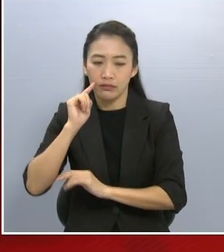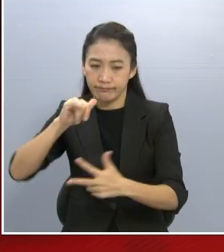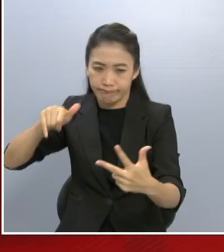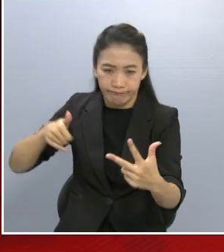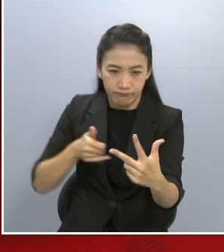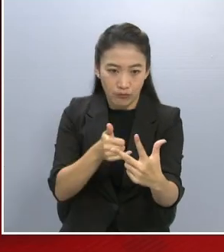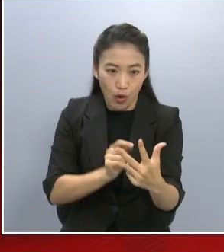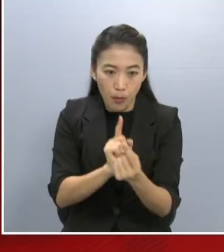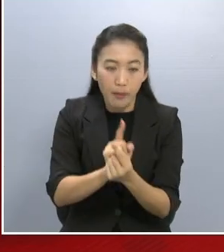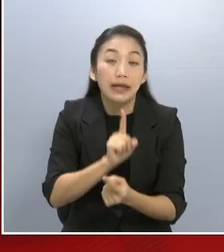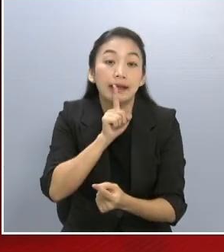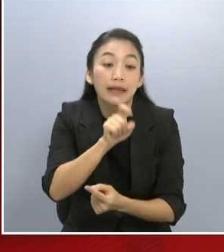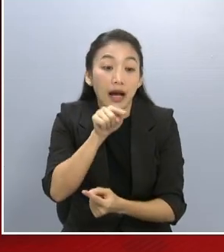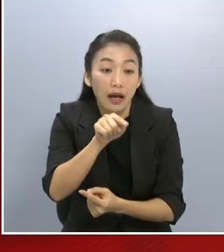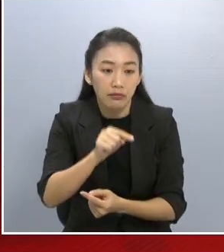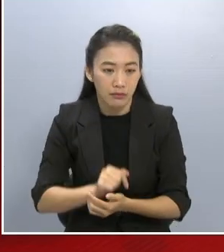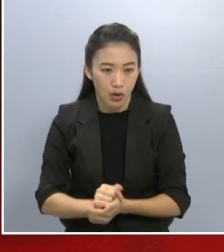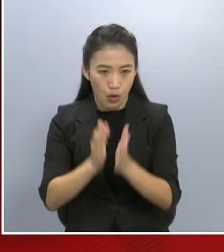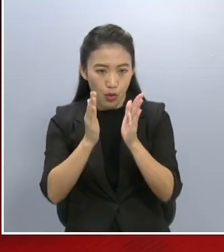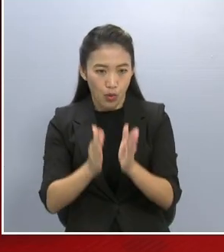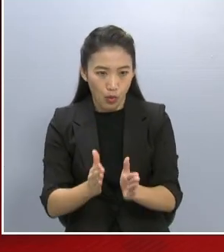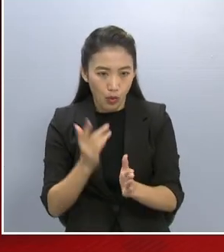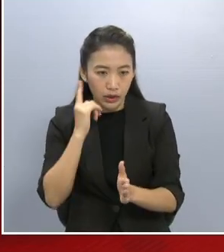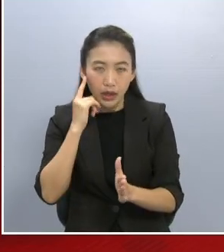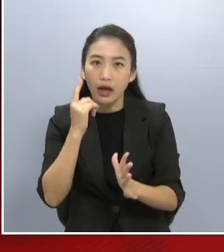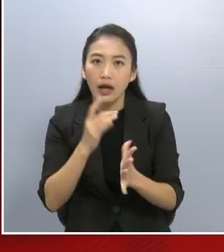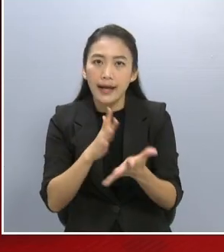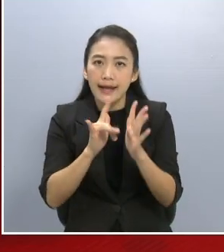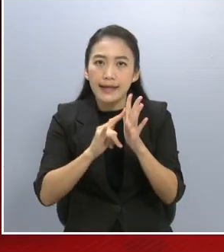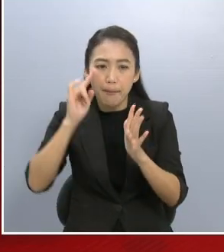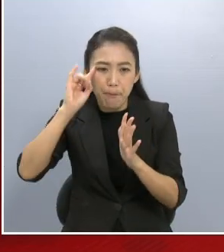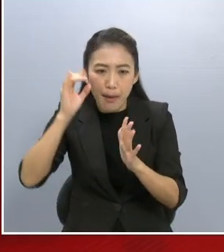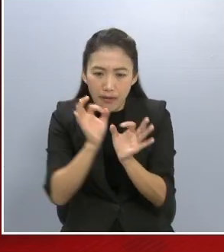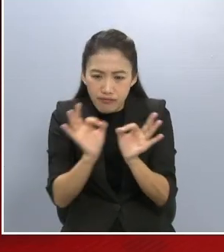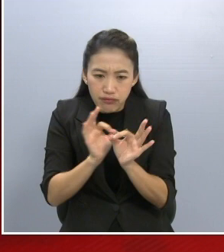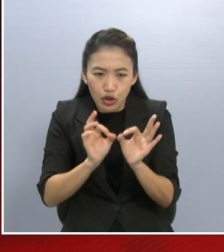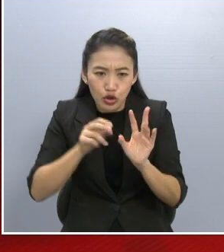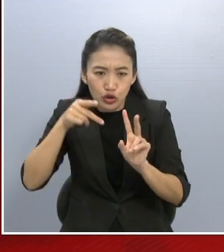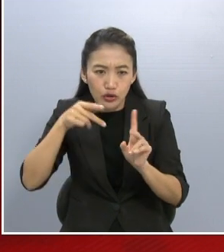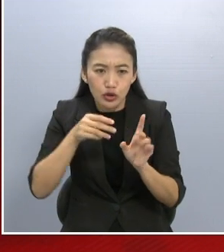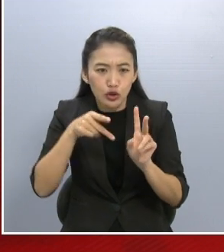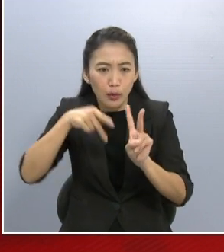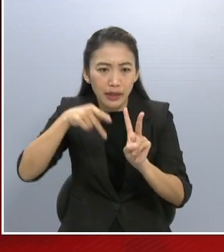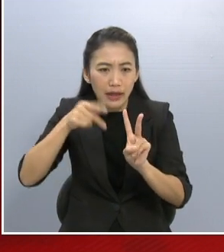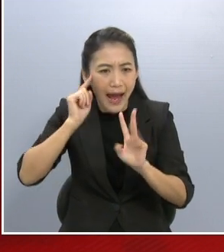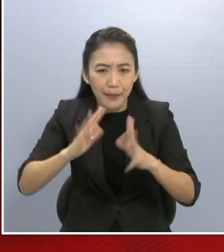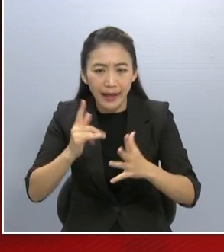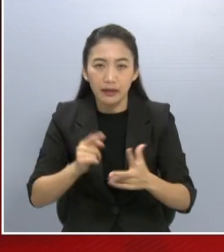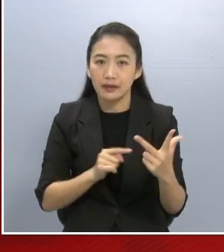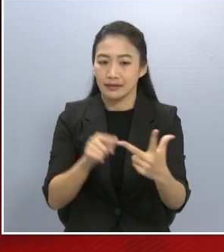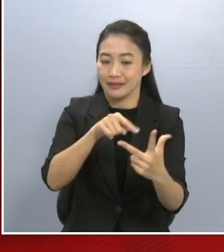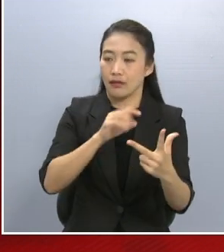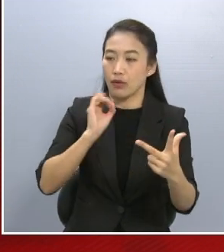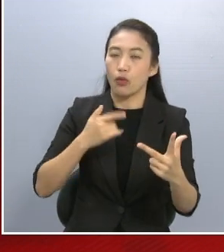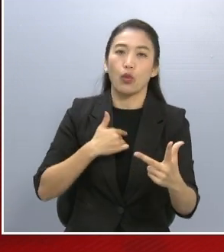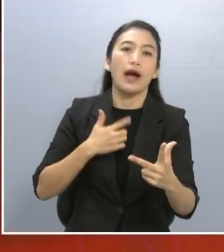ทั้ง 3นายแจ้งว่าปล่อยกลับบ้านไปแล้วแล้วก็ยึดกระเป๋าพร้อมธนบัตรเป็นเงิน364,700บาท